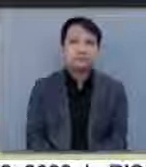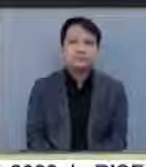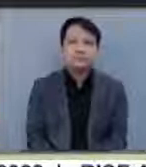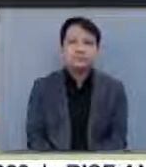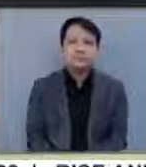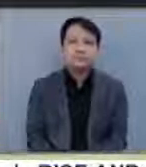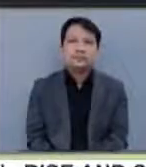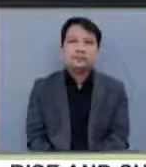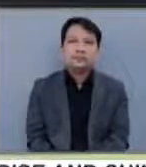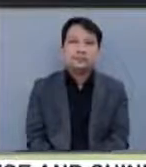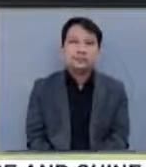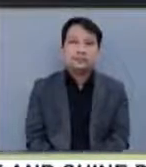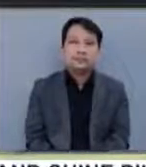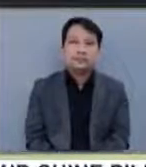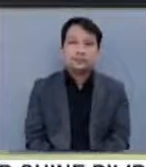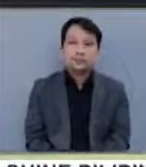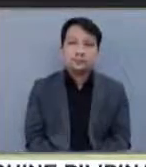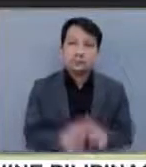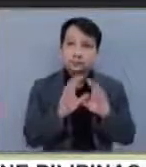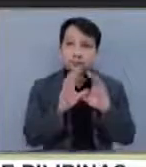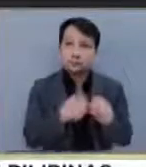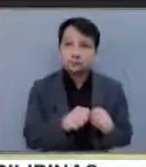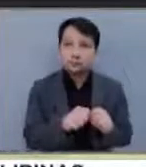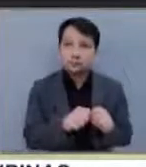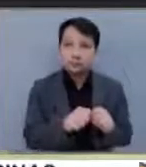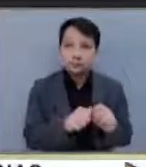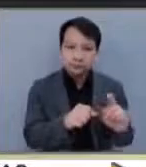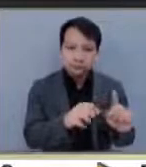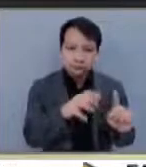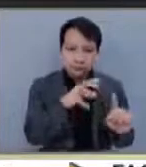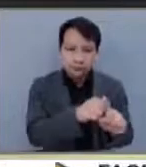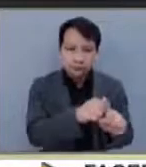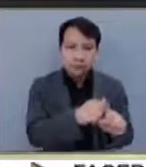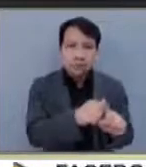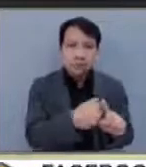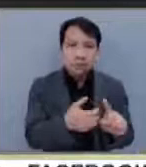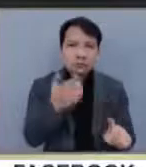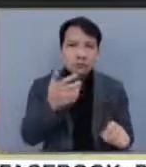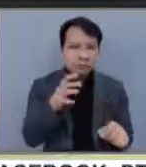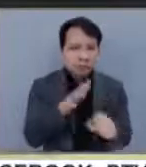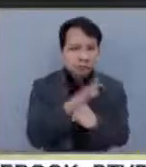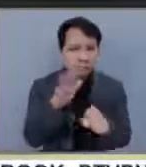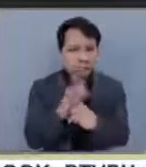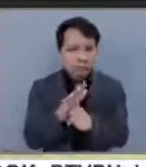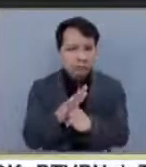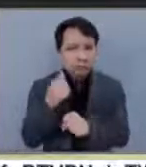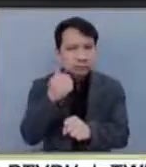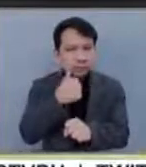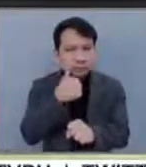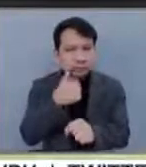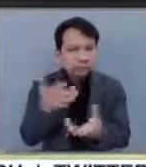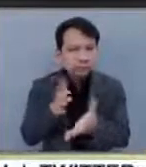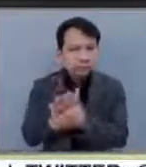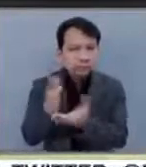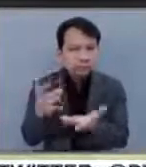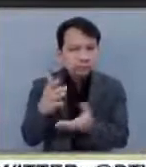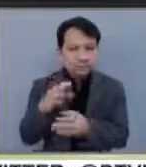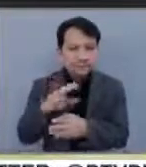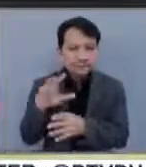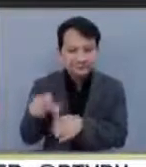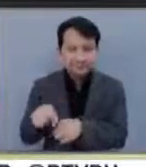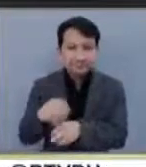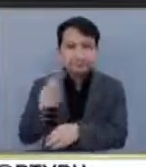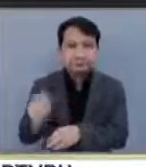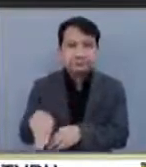Sa patong-patong na kaso ng rape dahil sa panghahalay umano sa anak ng kinakasama, naaresto sa Maynila. Suspek, itinanggi